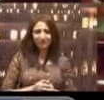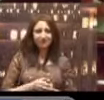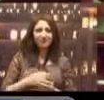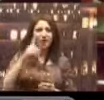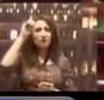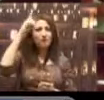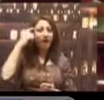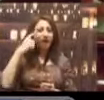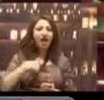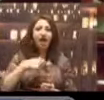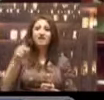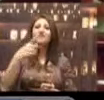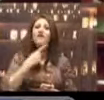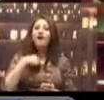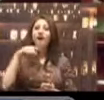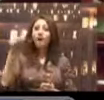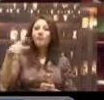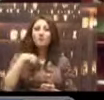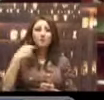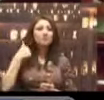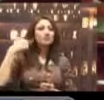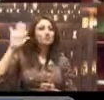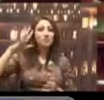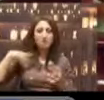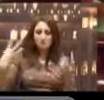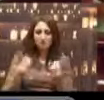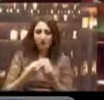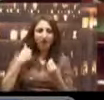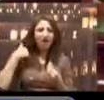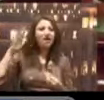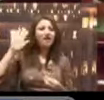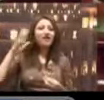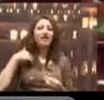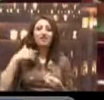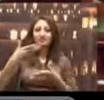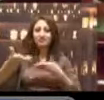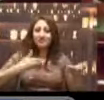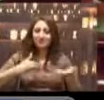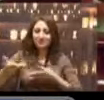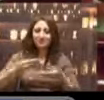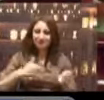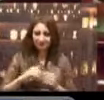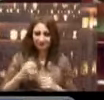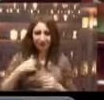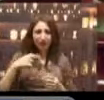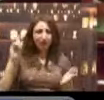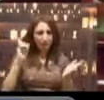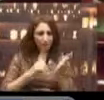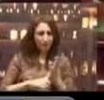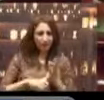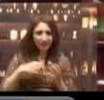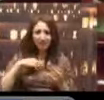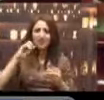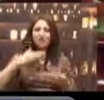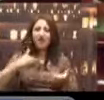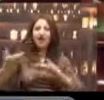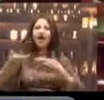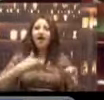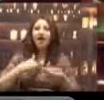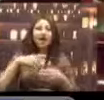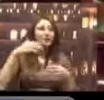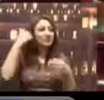عندي، ومتشرف جدا جدا بوجودك معايا، وفي الاخر انا بجد اتكلمتك اننا بندردش يعني، نسيت